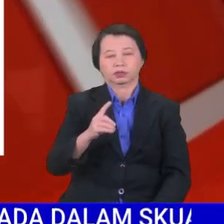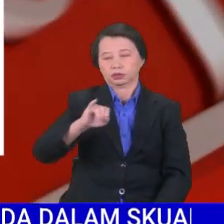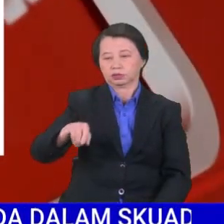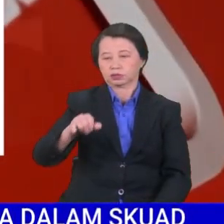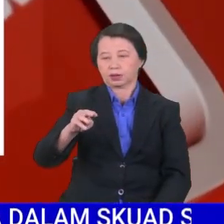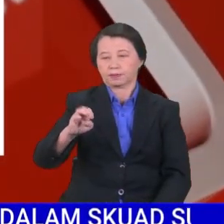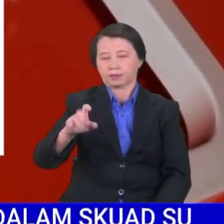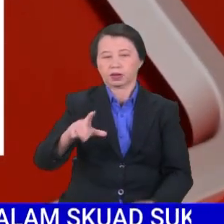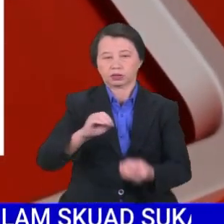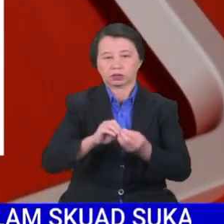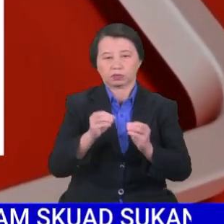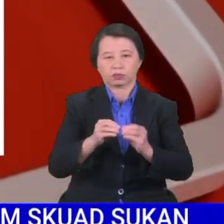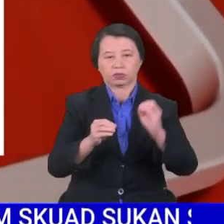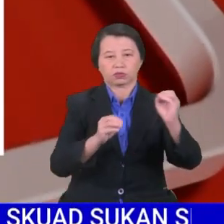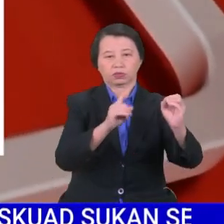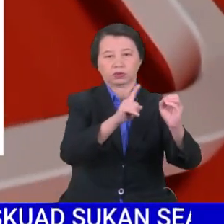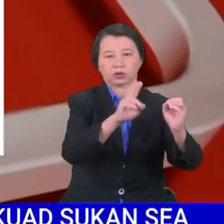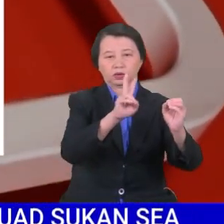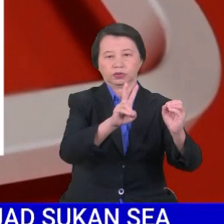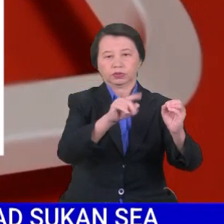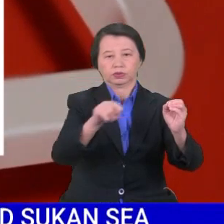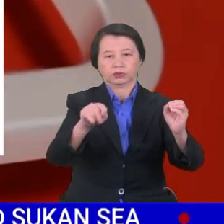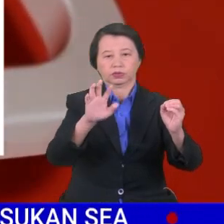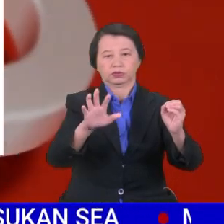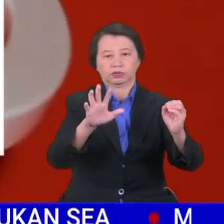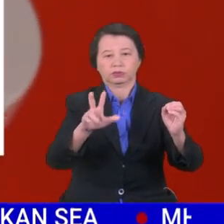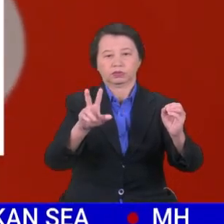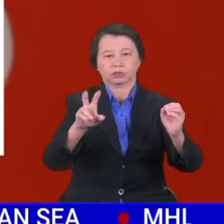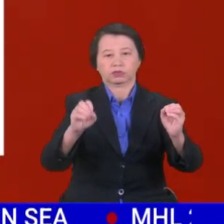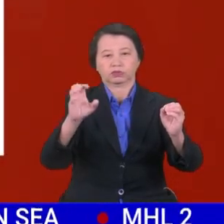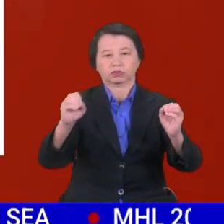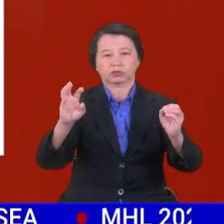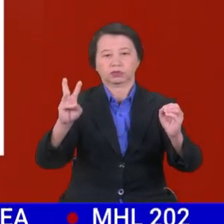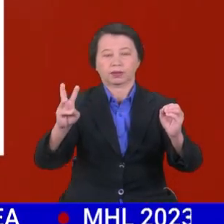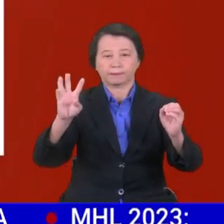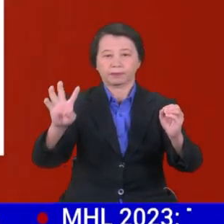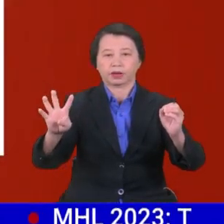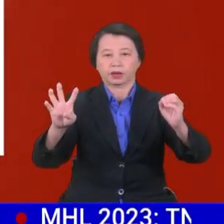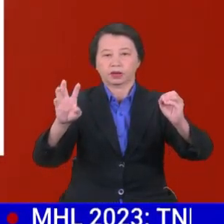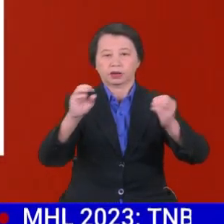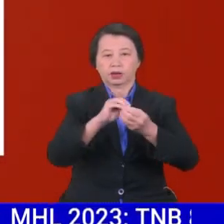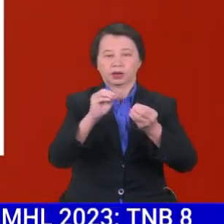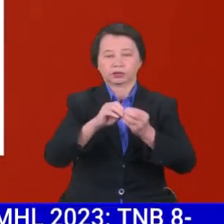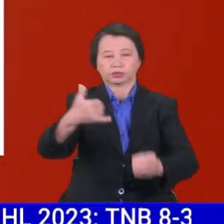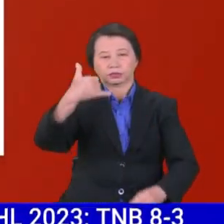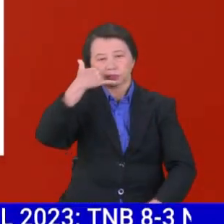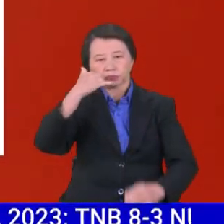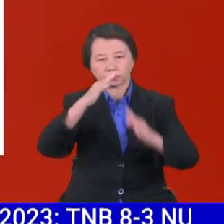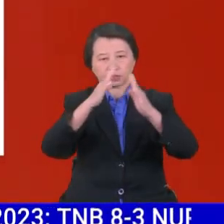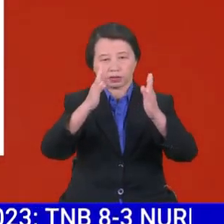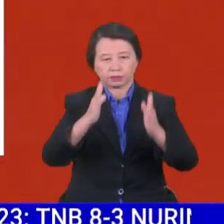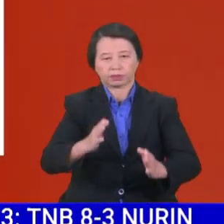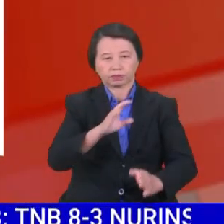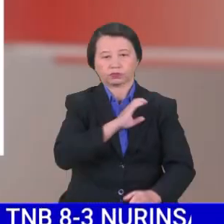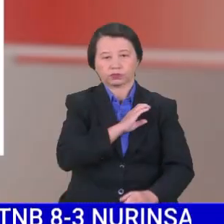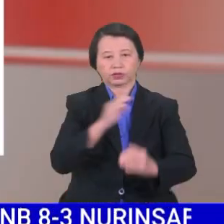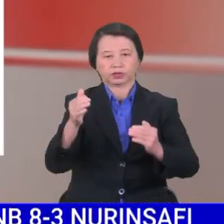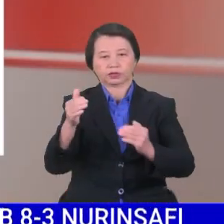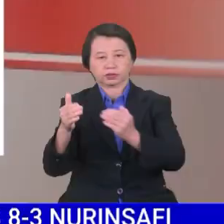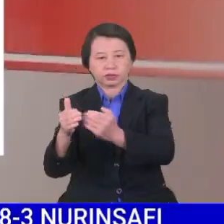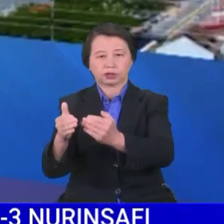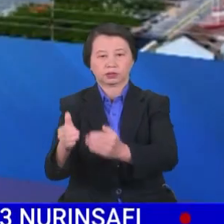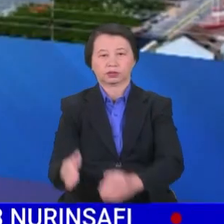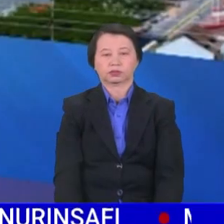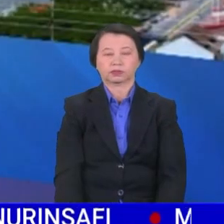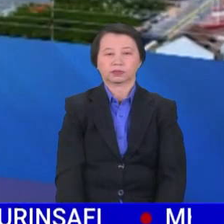Jamaludin di thalion 012 521064 atau menghubungi Balai polisi yang berhampiran